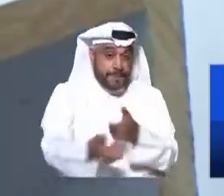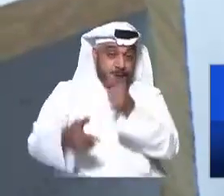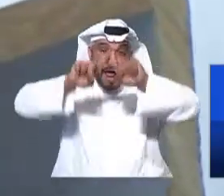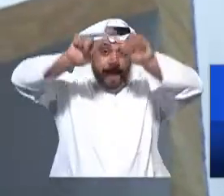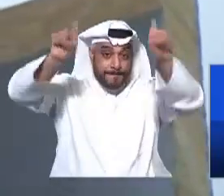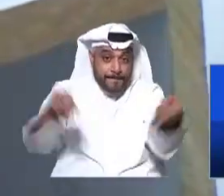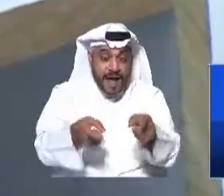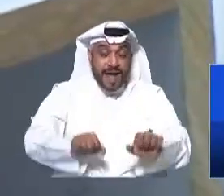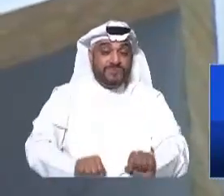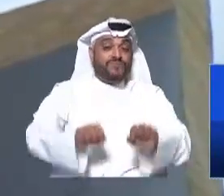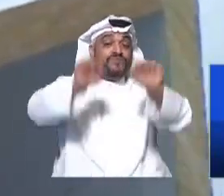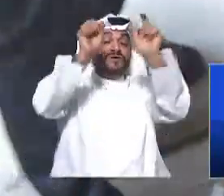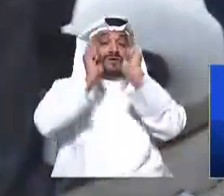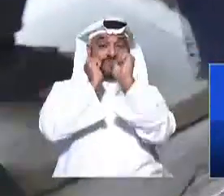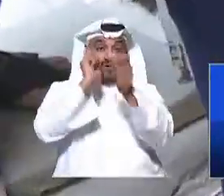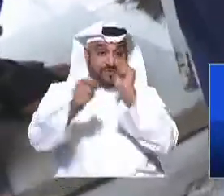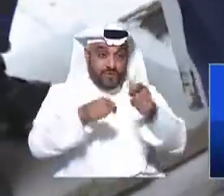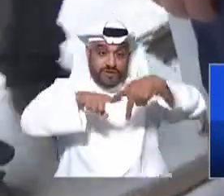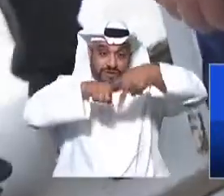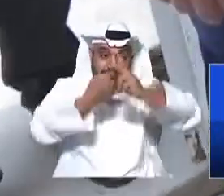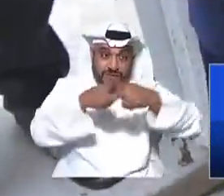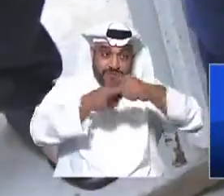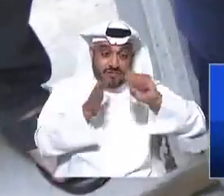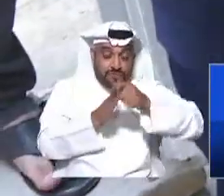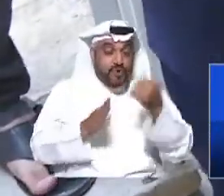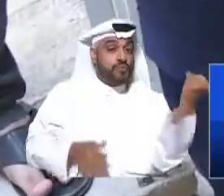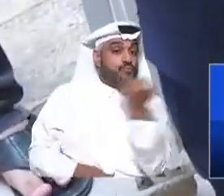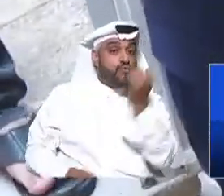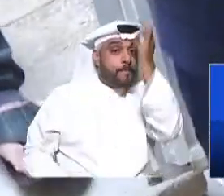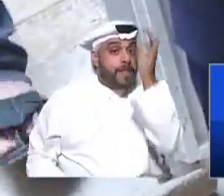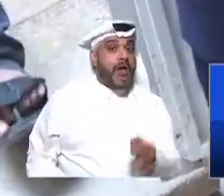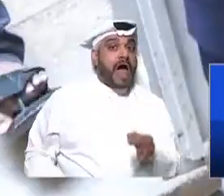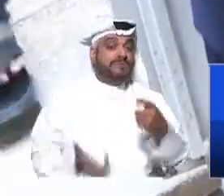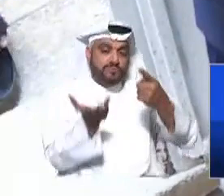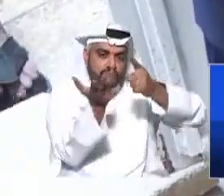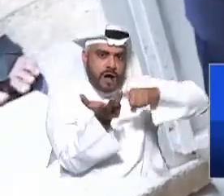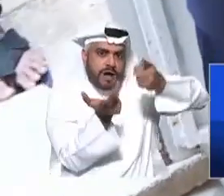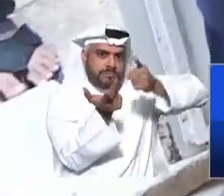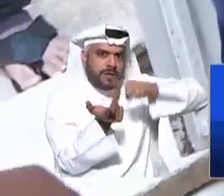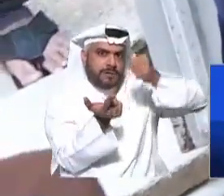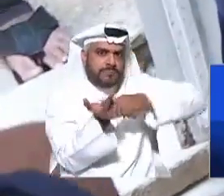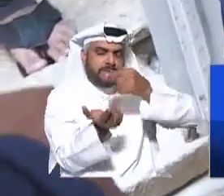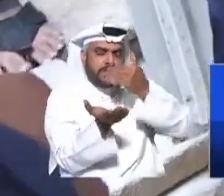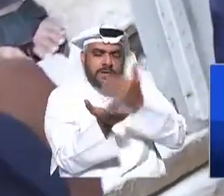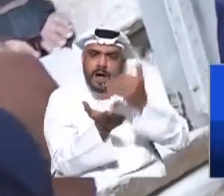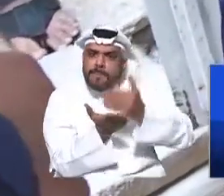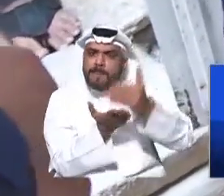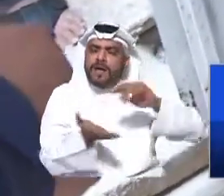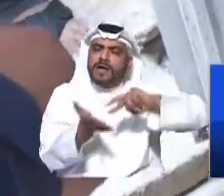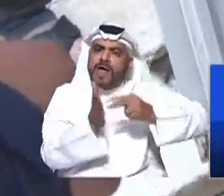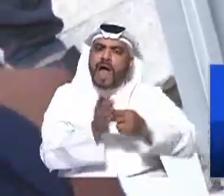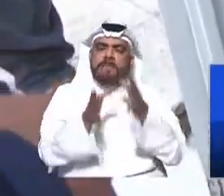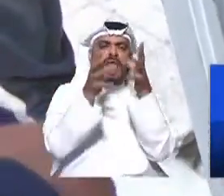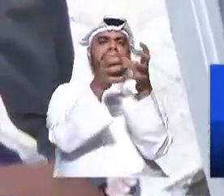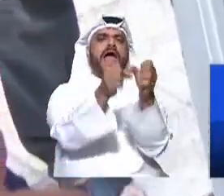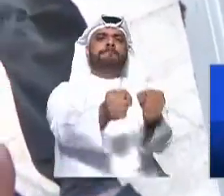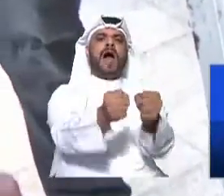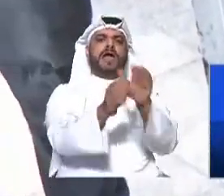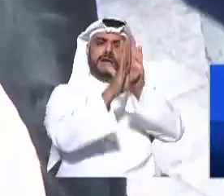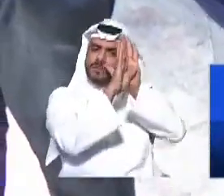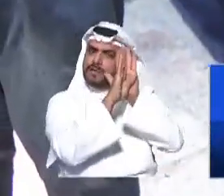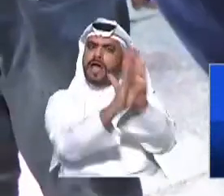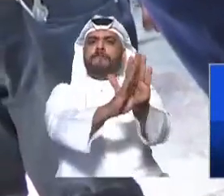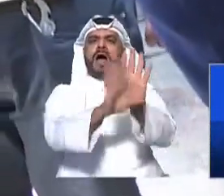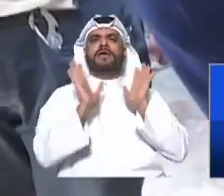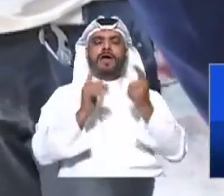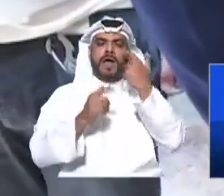التجارية والصناعية والحرفية إلى ضرورة تنفيذ الاشتراطات من خطر الحريق حماية لأرواح